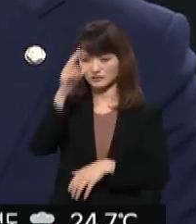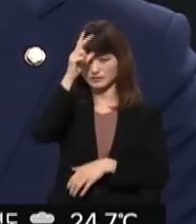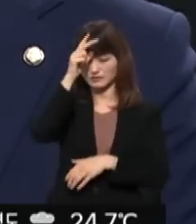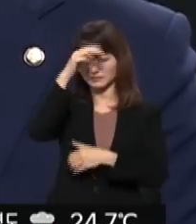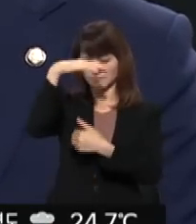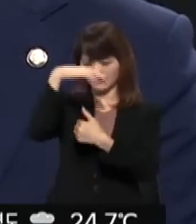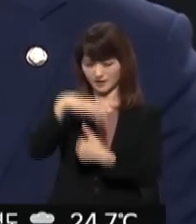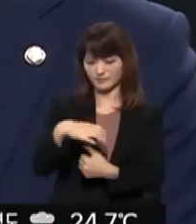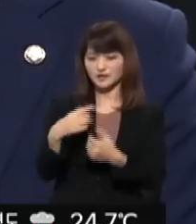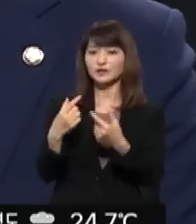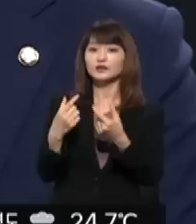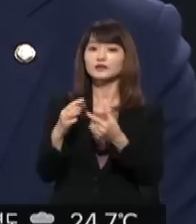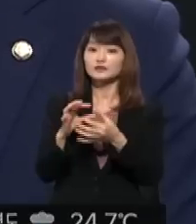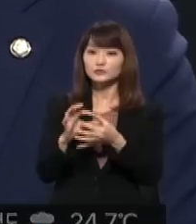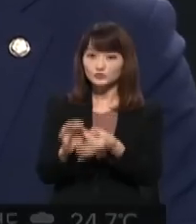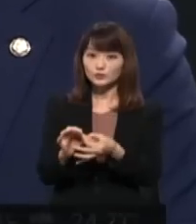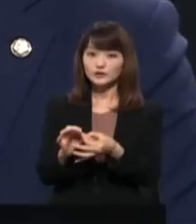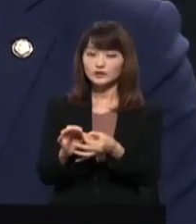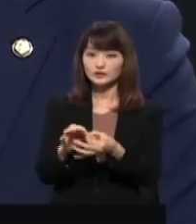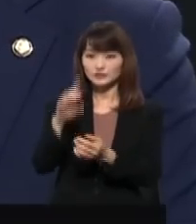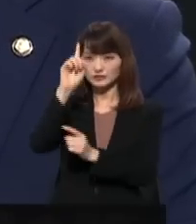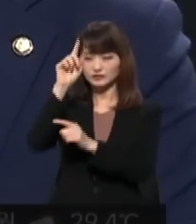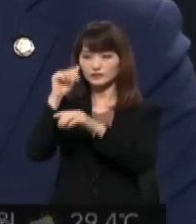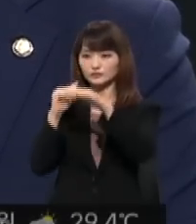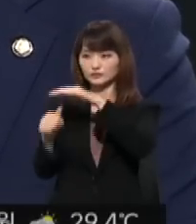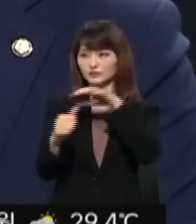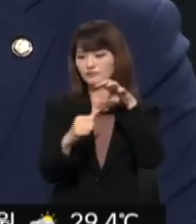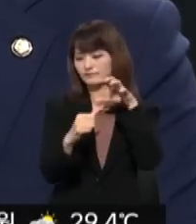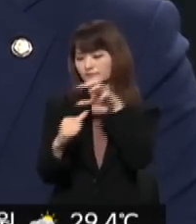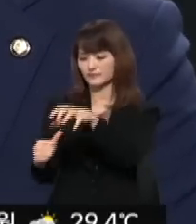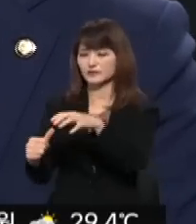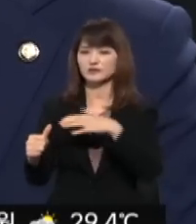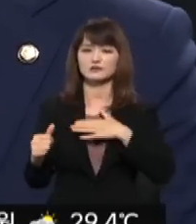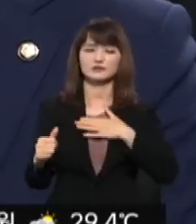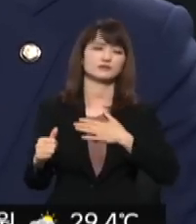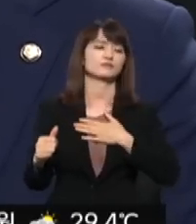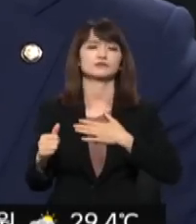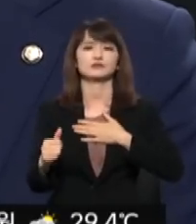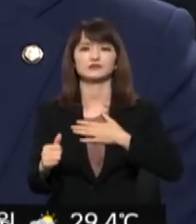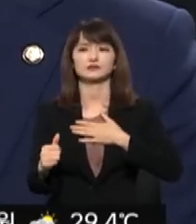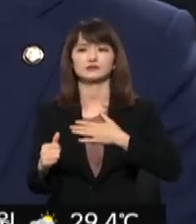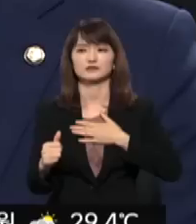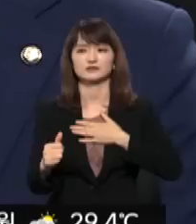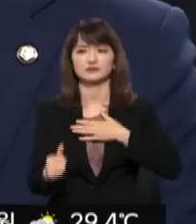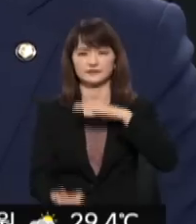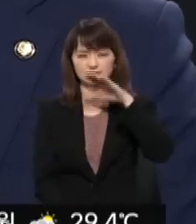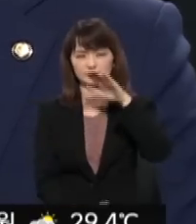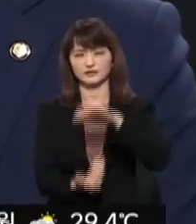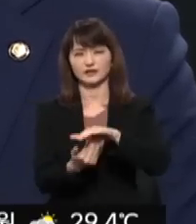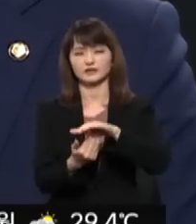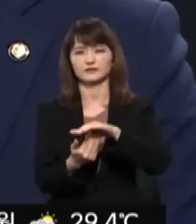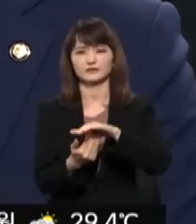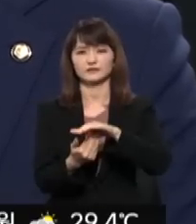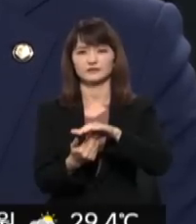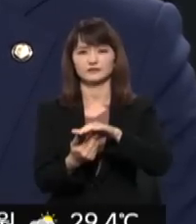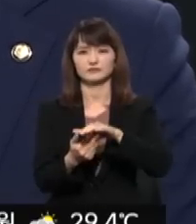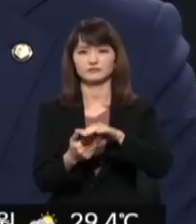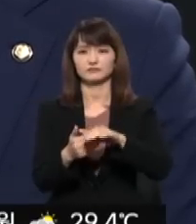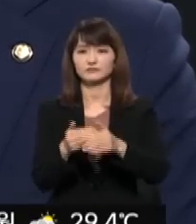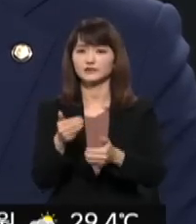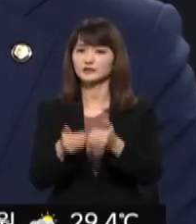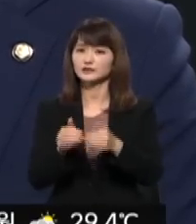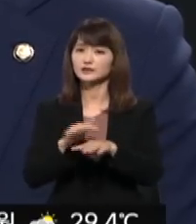통해서 압력을 얻는 것처럼 이야기를 하니까 굉장히 좀 감정적으로 극단에 몰려 생각이 들어요 그래서 이걸 해결하려면